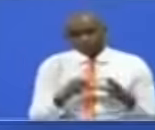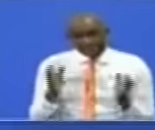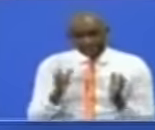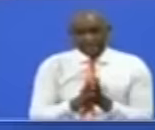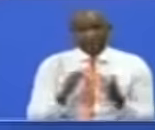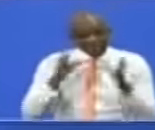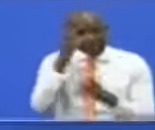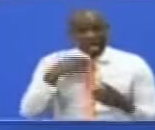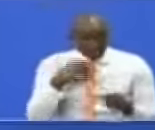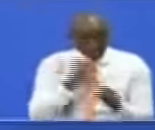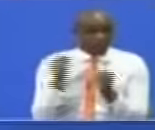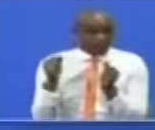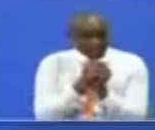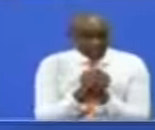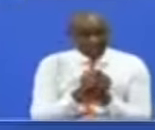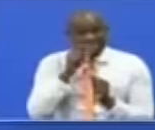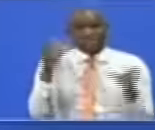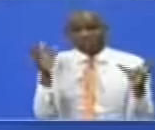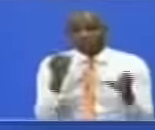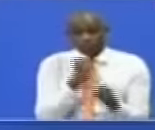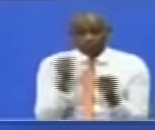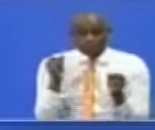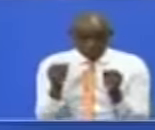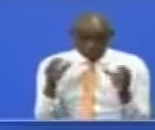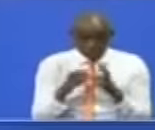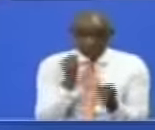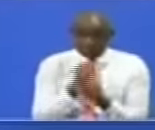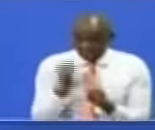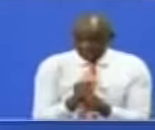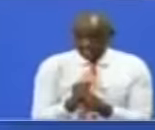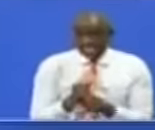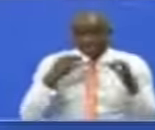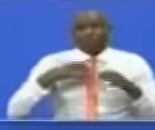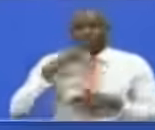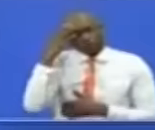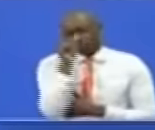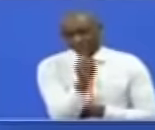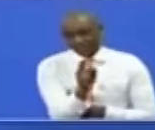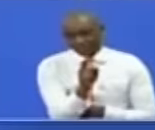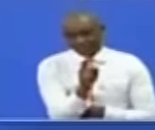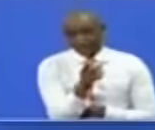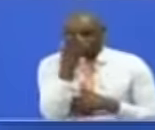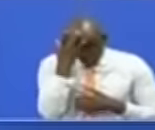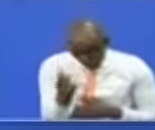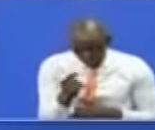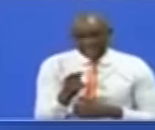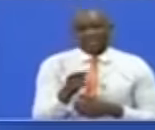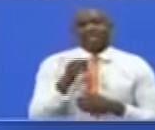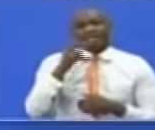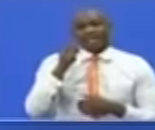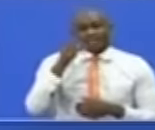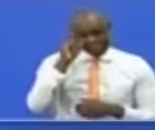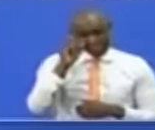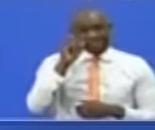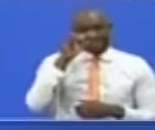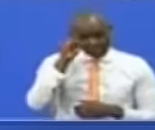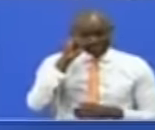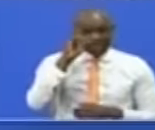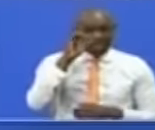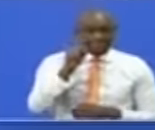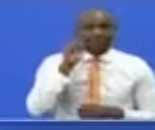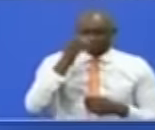cartels. Hizi cartels kama hazijulikani. Mbona wale idara ya ujasusi ifanye ijue kwamba nani anaiba?